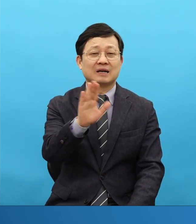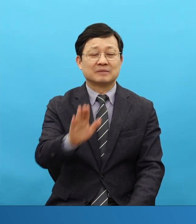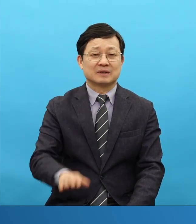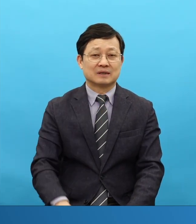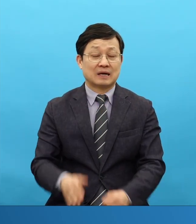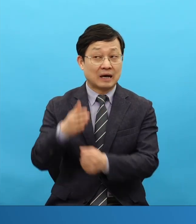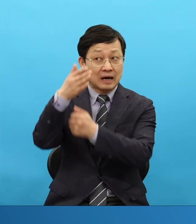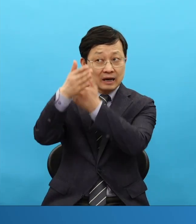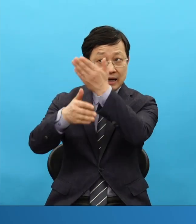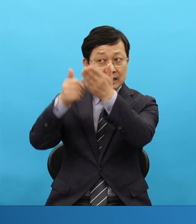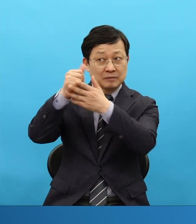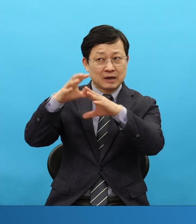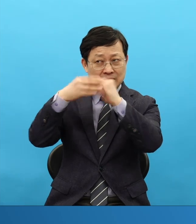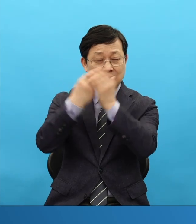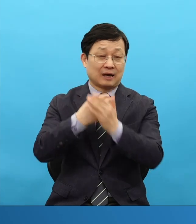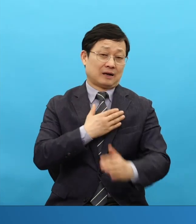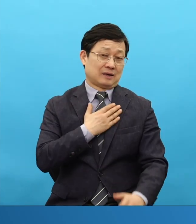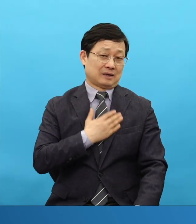하나님이 아시기 때문에요.